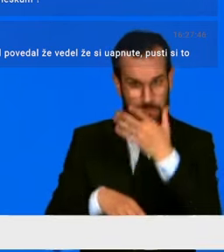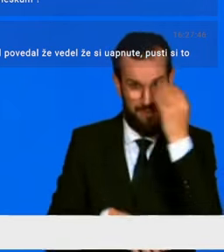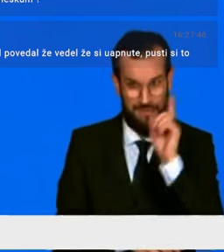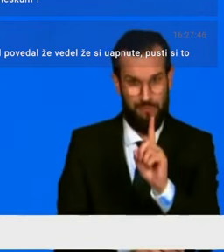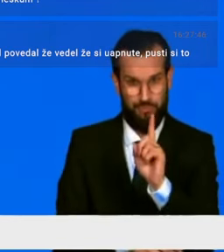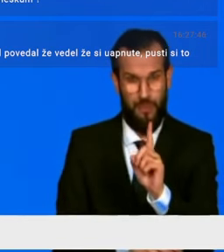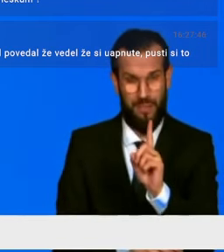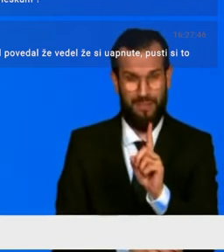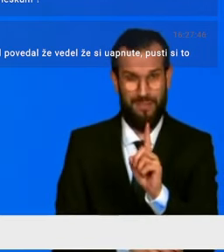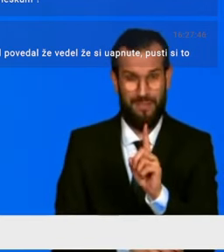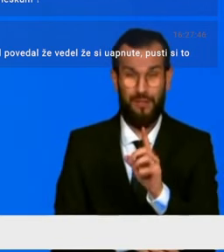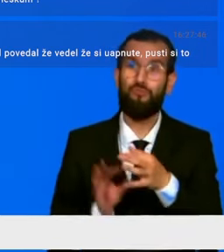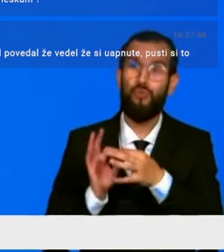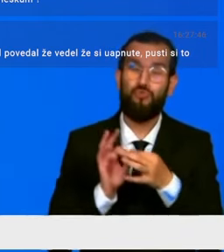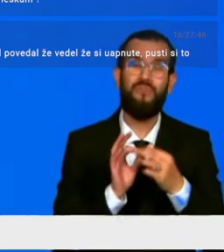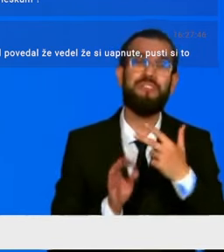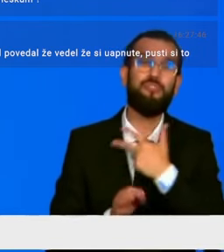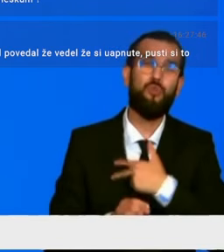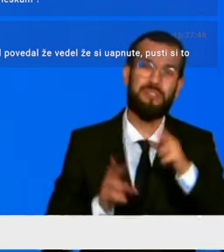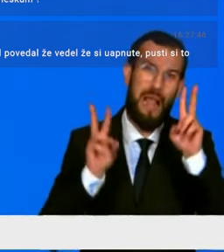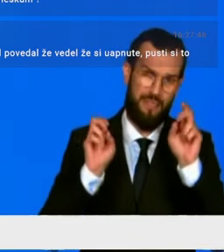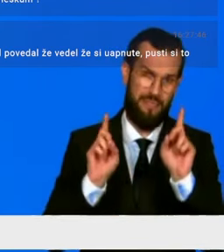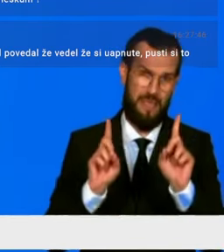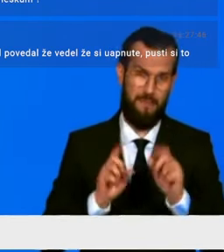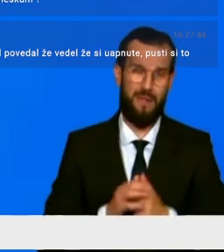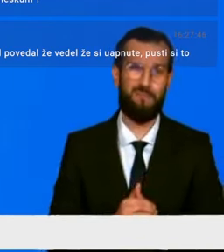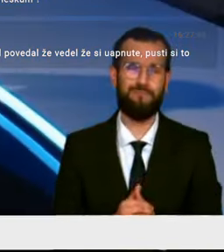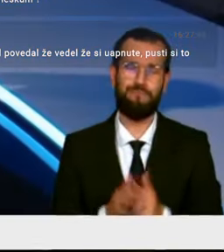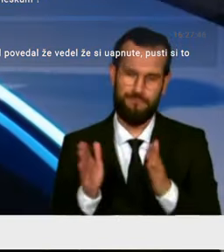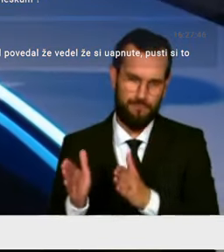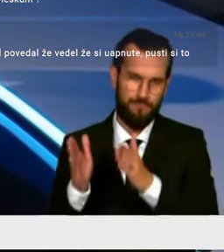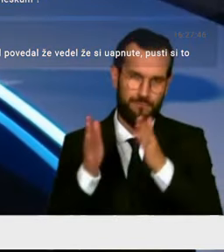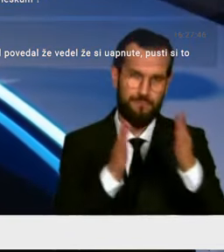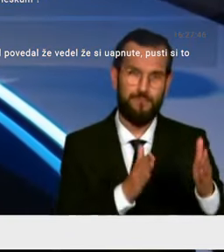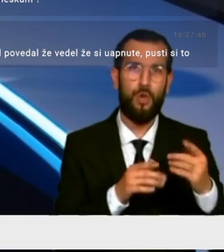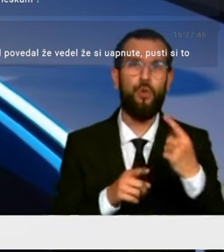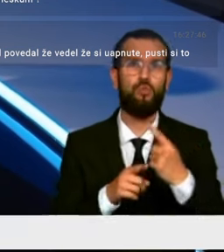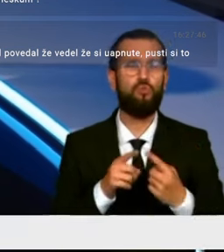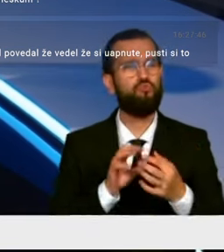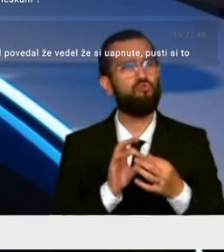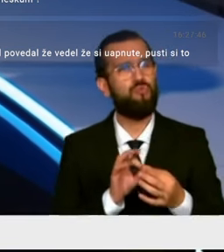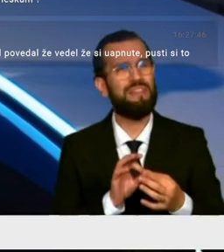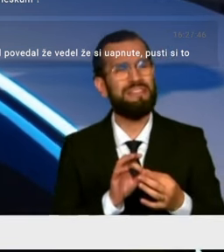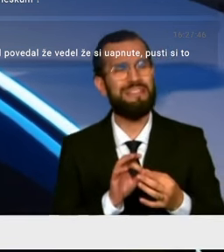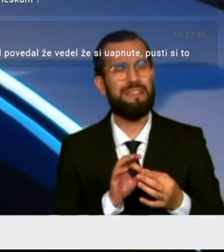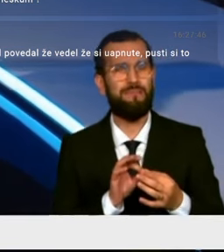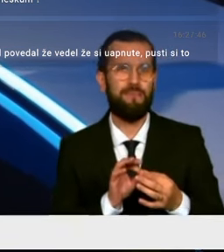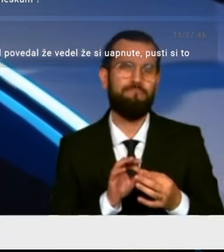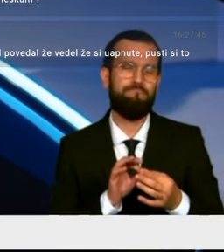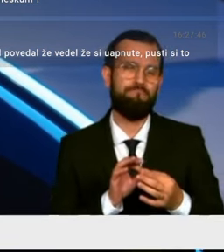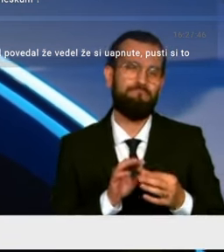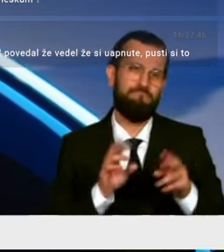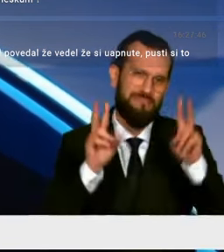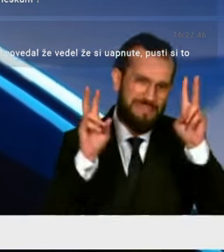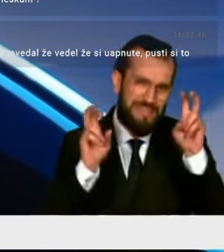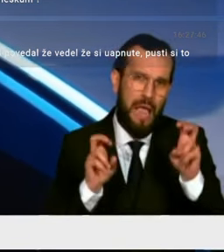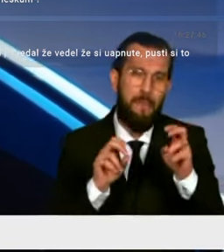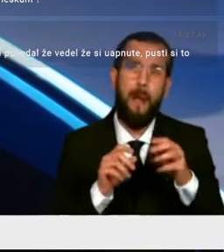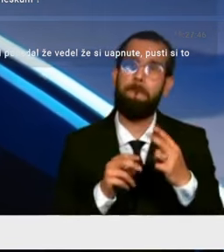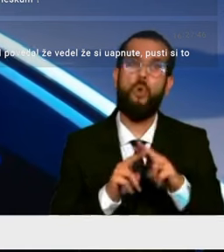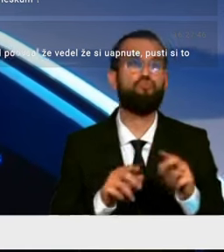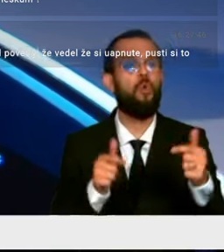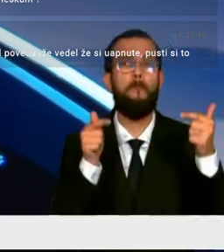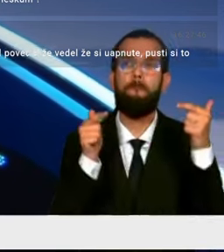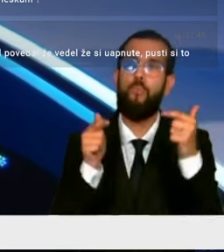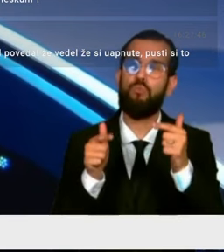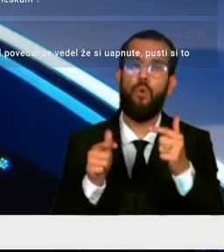eh čo sa týka sociálnej oblasti prejdeme na eh možno aj geopolitiku pretože v hre je eh možno aj podpora Štefana